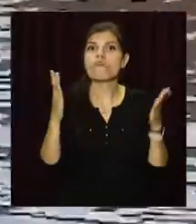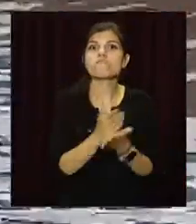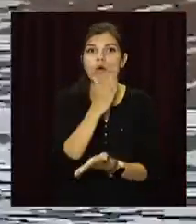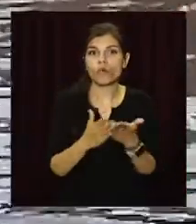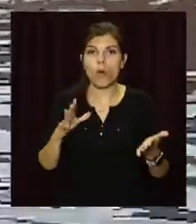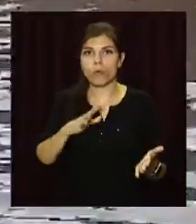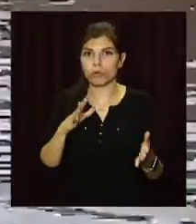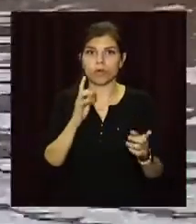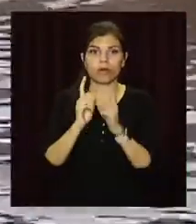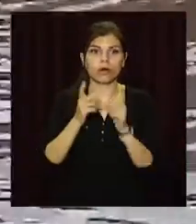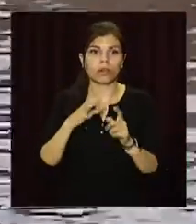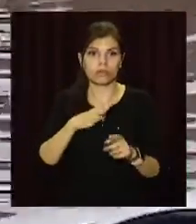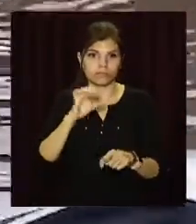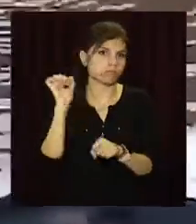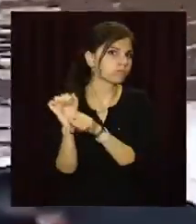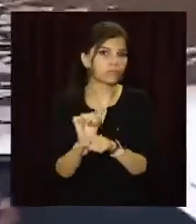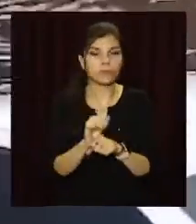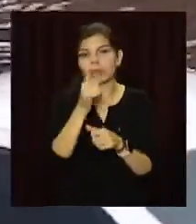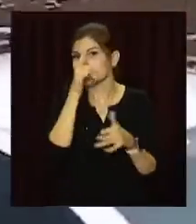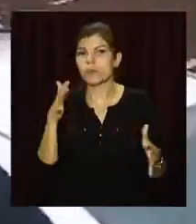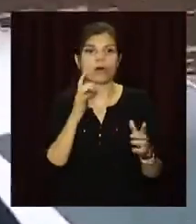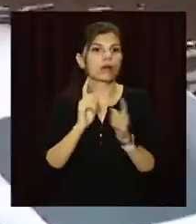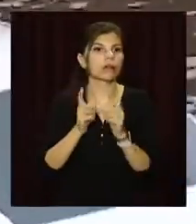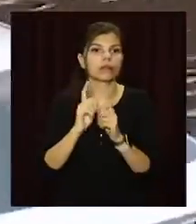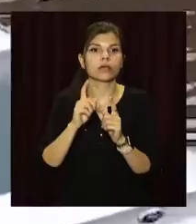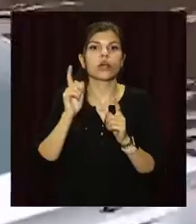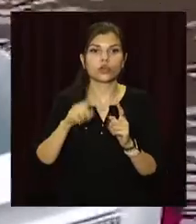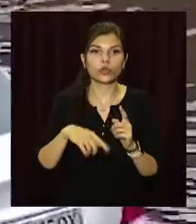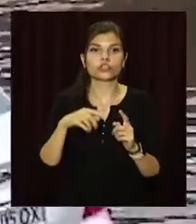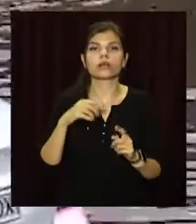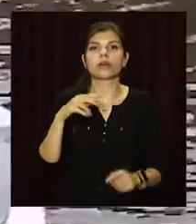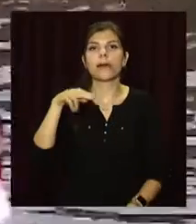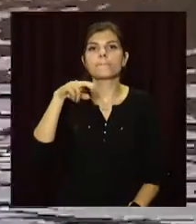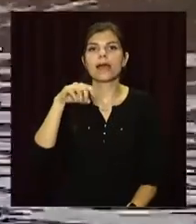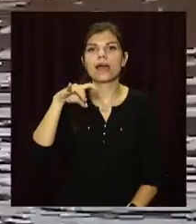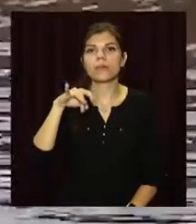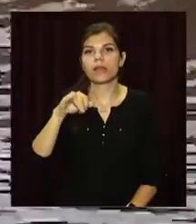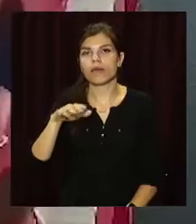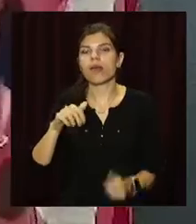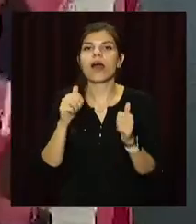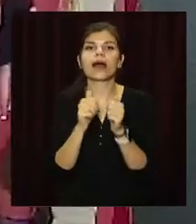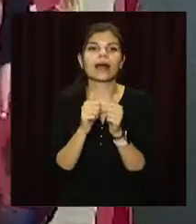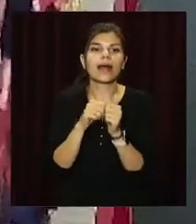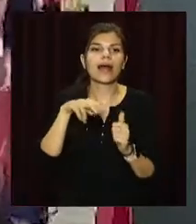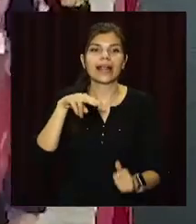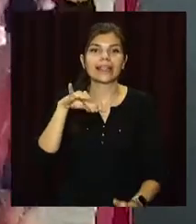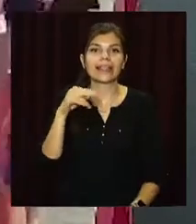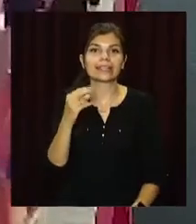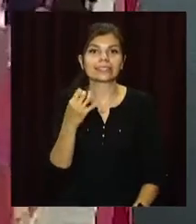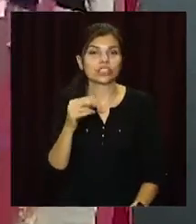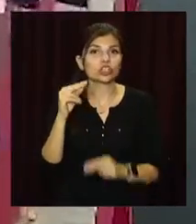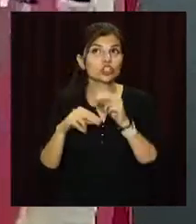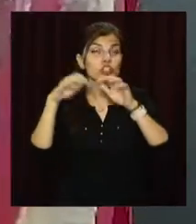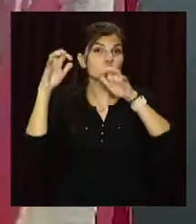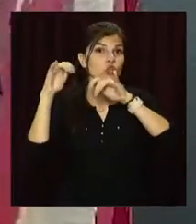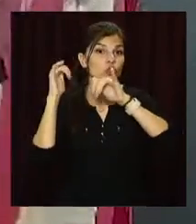був практично паралізований. Не міг транспорт піднятися і на переправу, а поблизу ліцею інформаційних технологій через